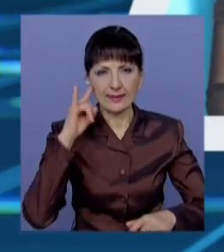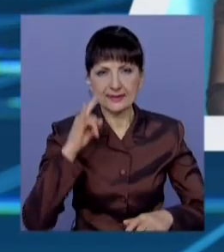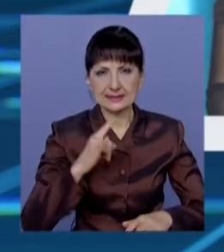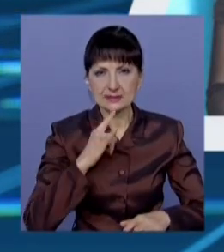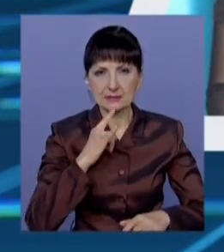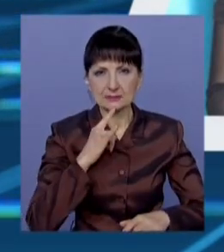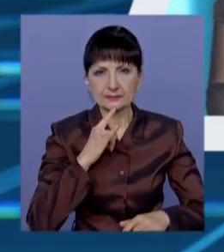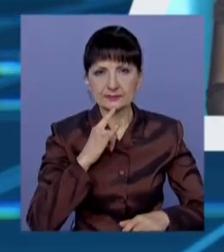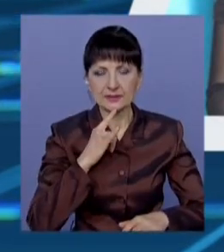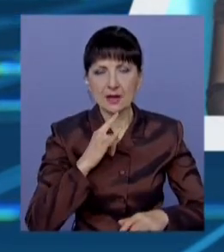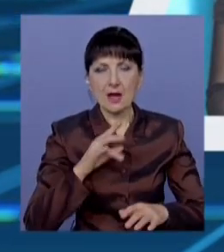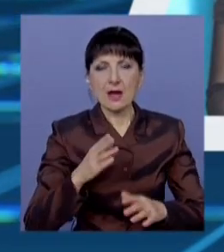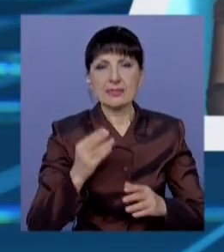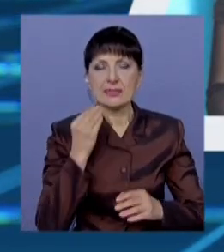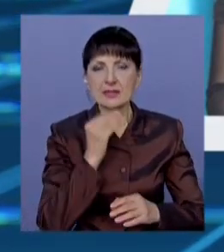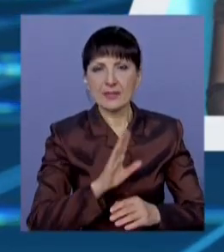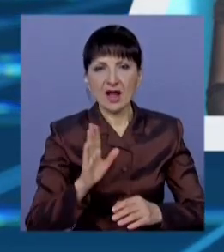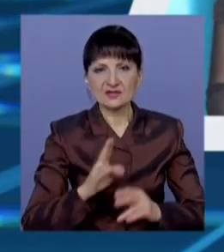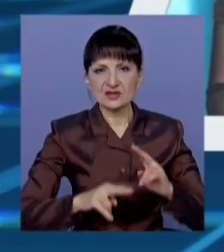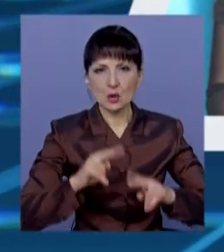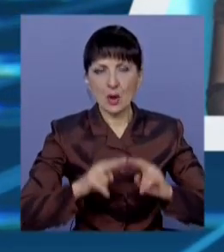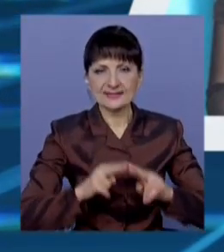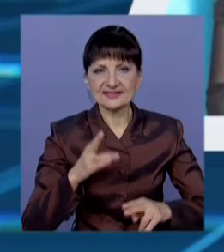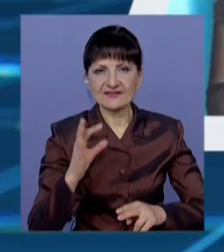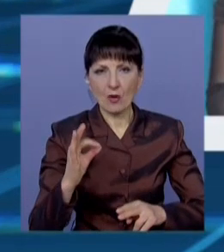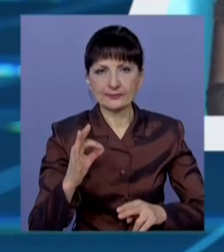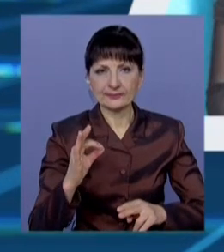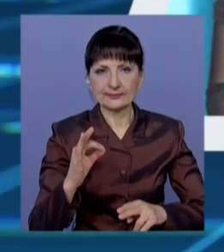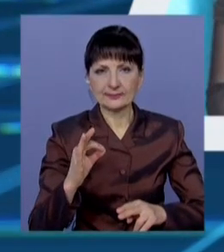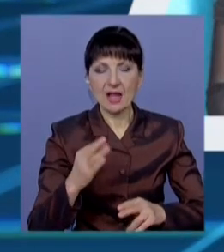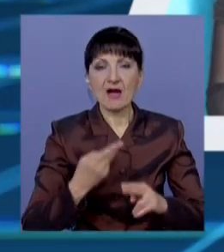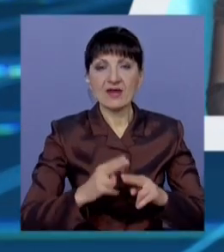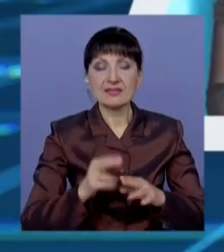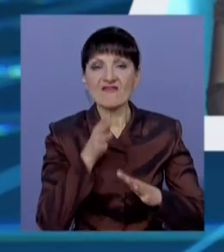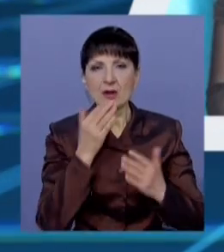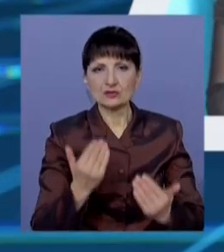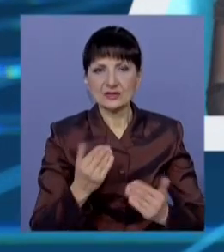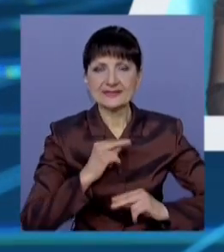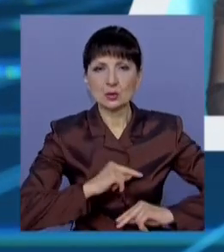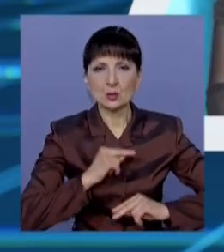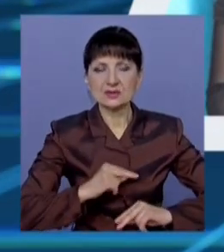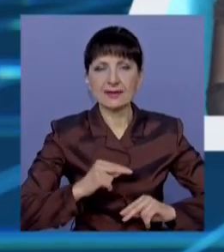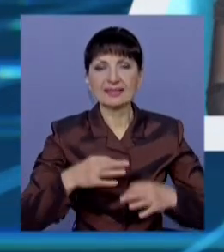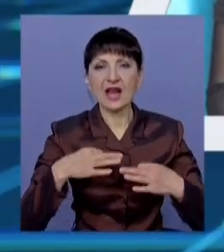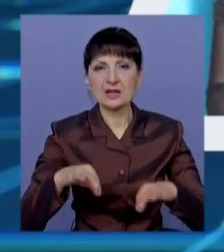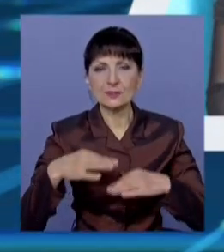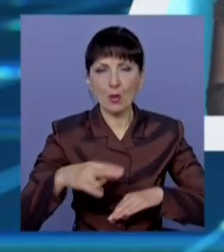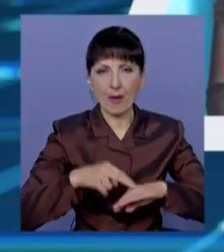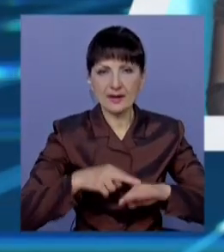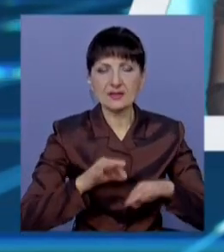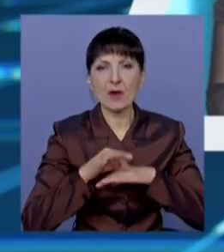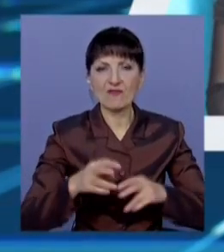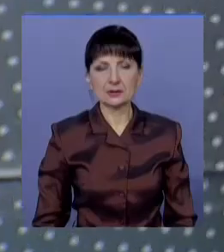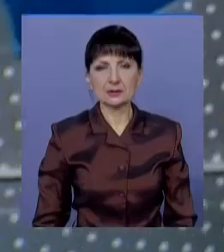Казахстан, то есть недоброкачественное строительство. В данное время сотрудники транспортной полиции проводят